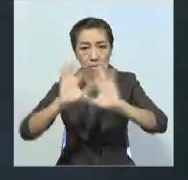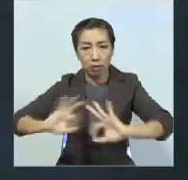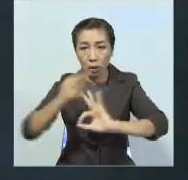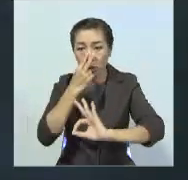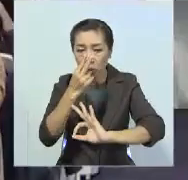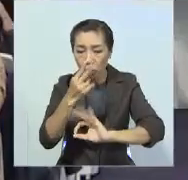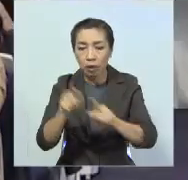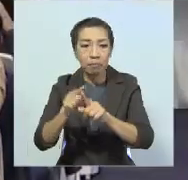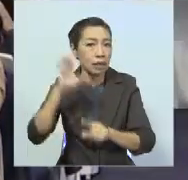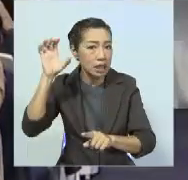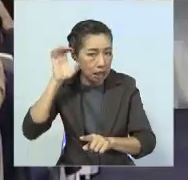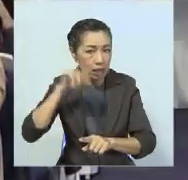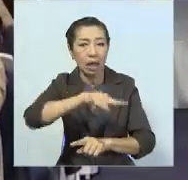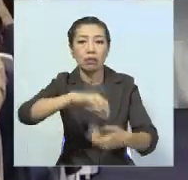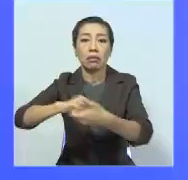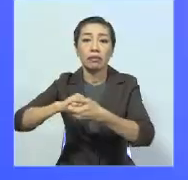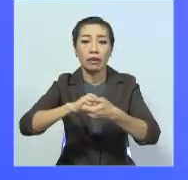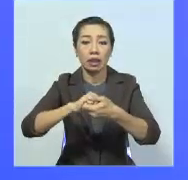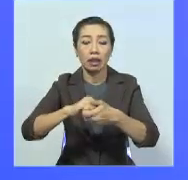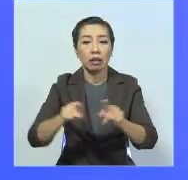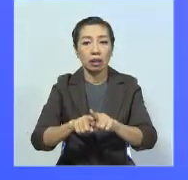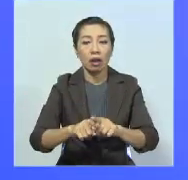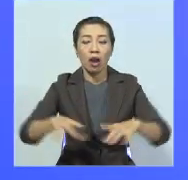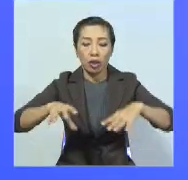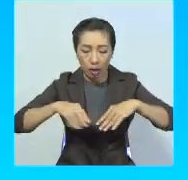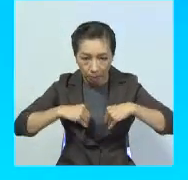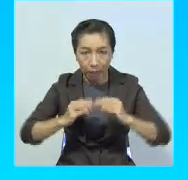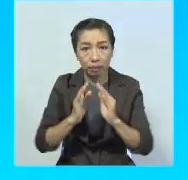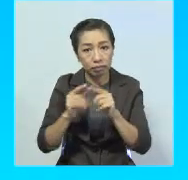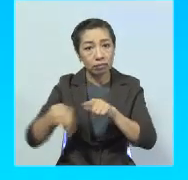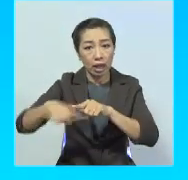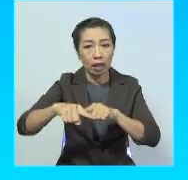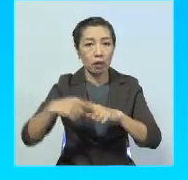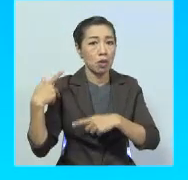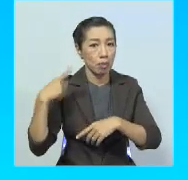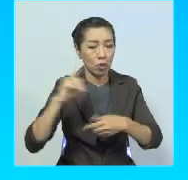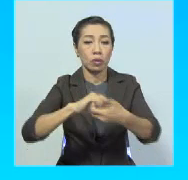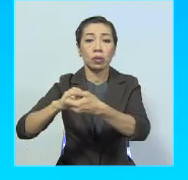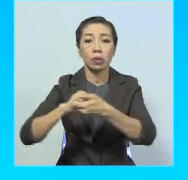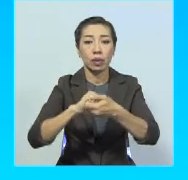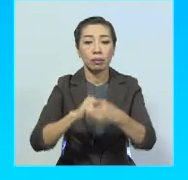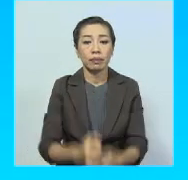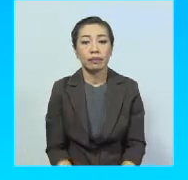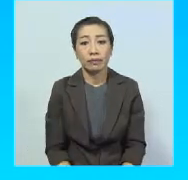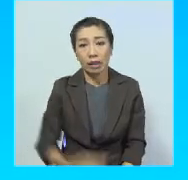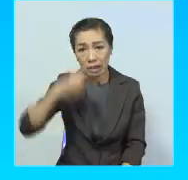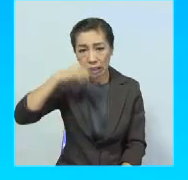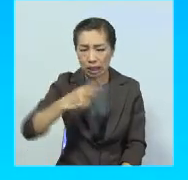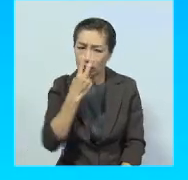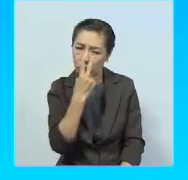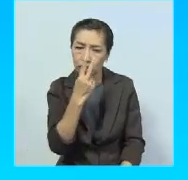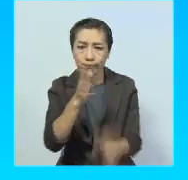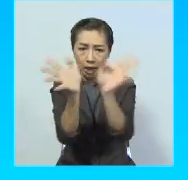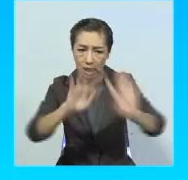งหลักการไว้เนื้อเชื่อใจซึ่งกันและกันความเคารพซึ่งกันและกันและผลประโยชน์ร่วมกันค่ะนอกจากนี้นะคะไทยเห็นว่าอ